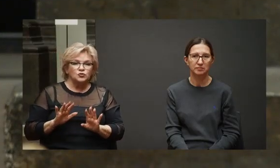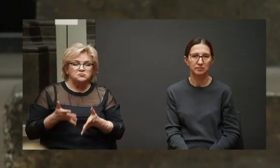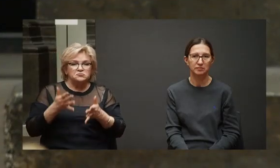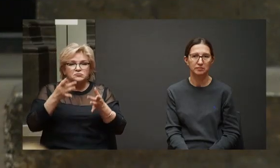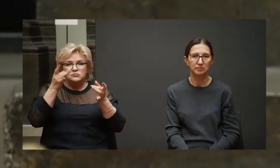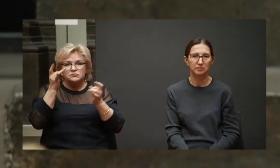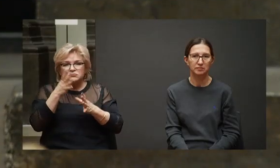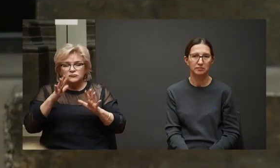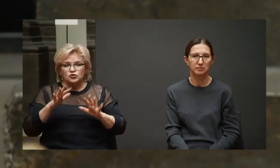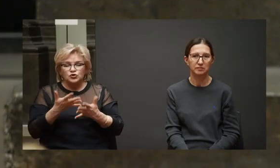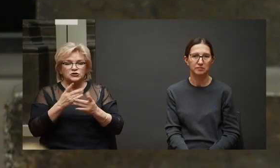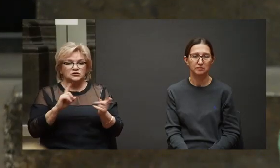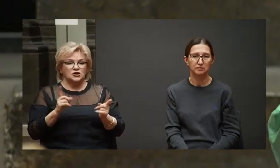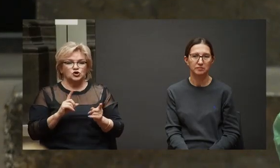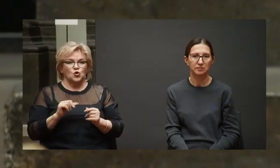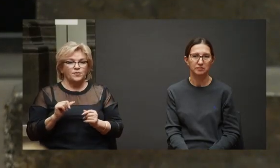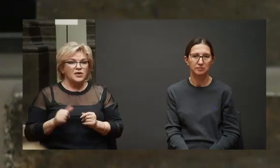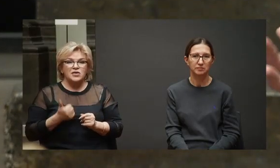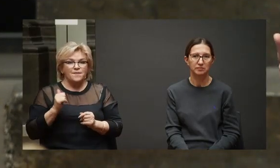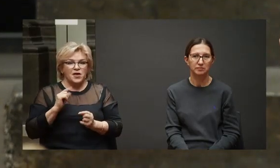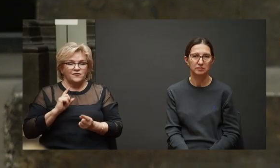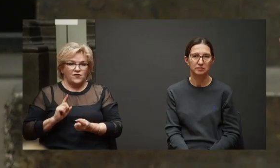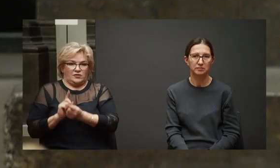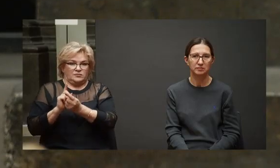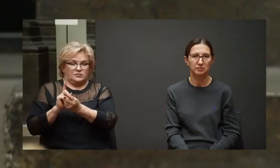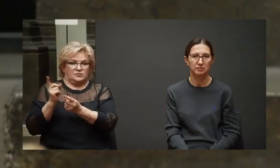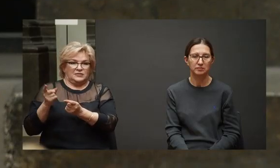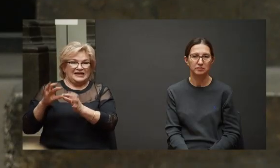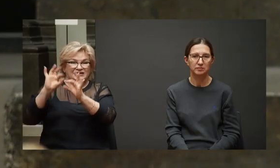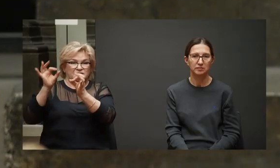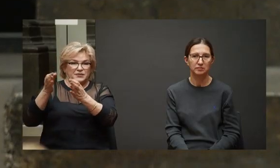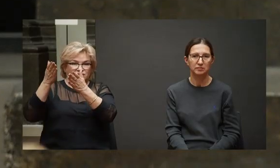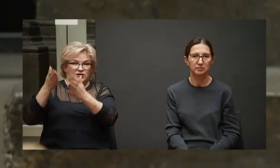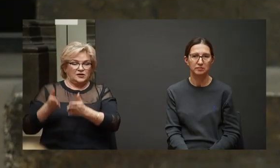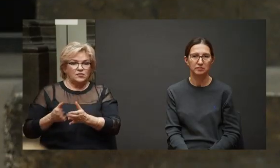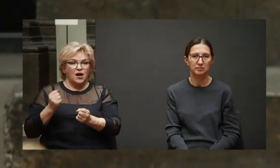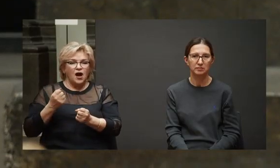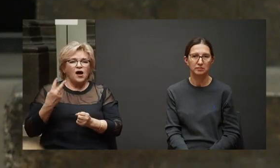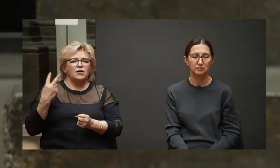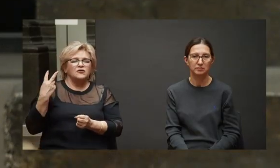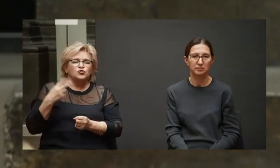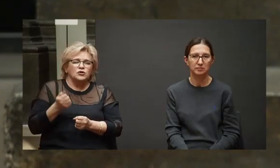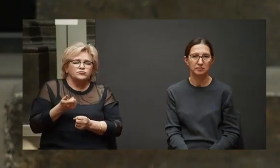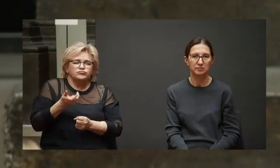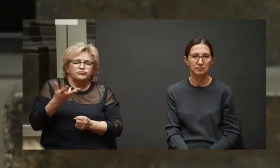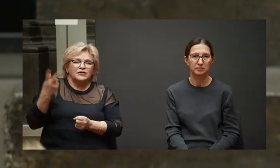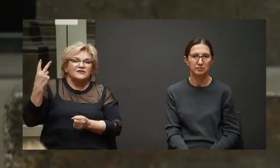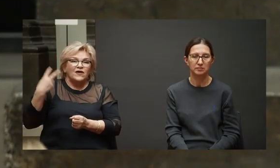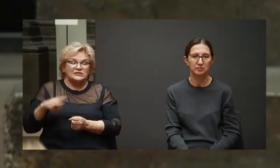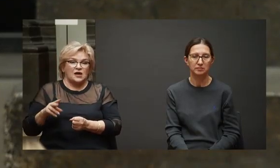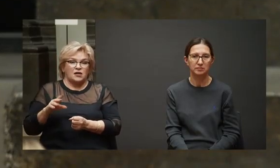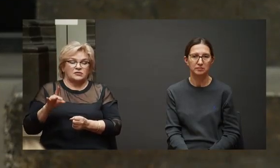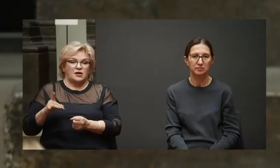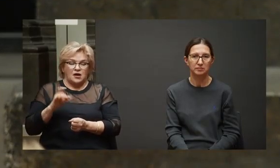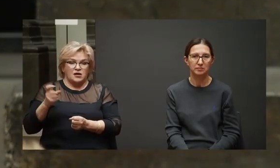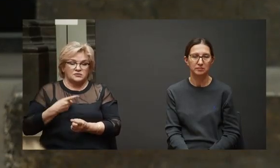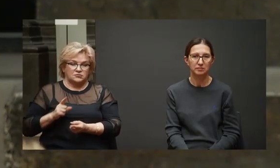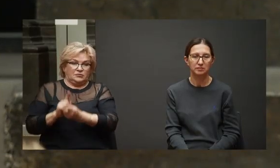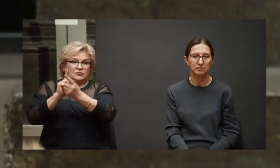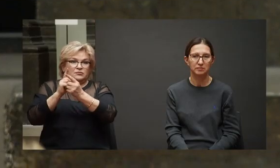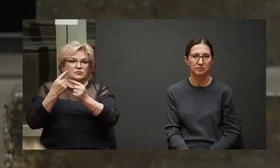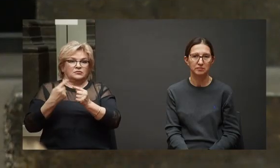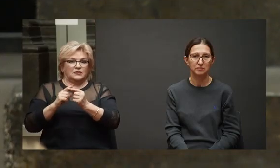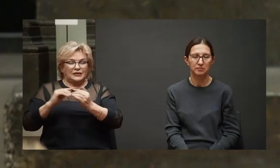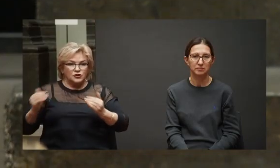случиться, чтобы не первая встреча с произведением искусства, а 20-я встреча с произведением искусства стала